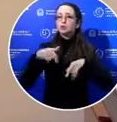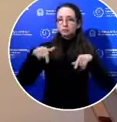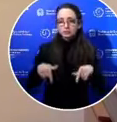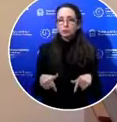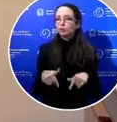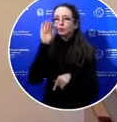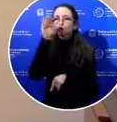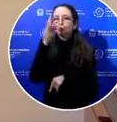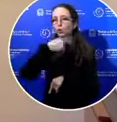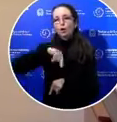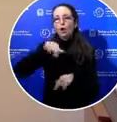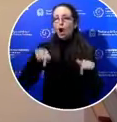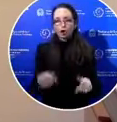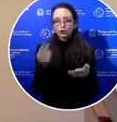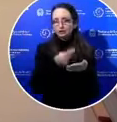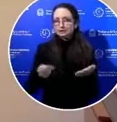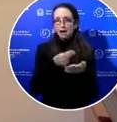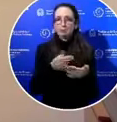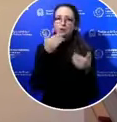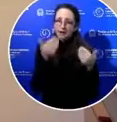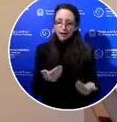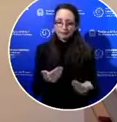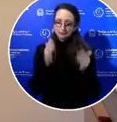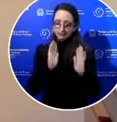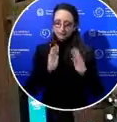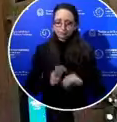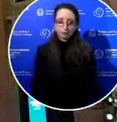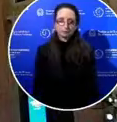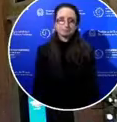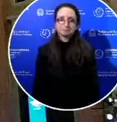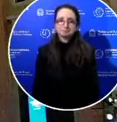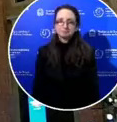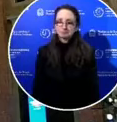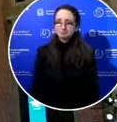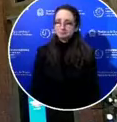disegnando. Davvero vi ringrazio per la vostra attenzione e vi auguro buon lavoro.